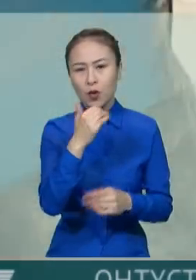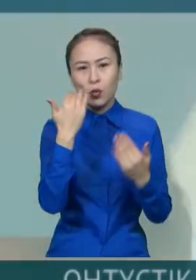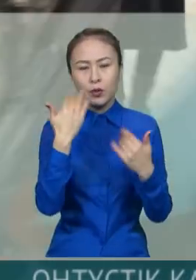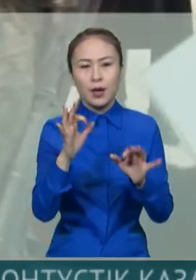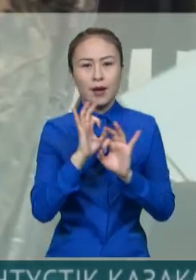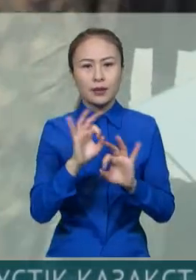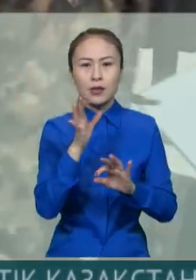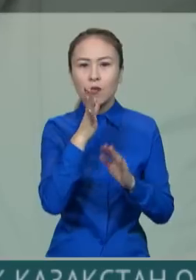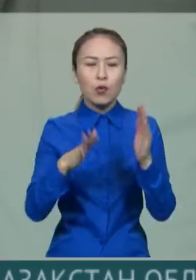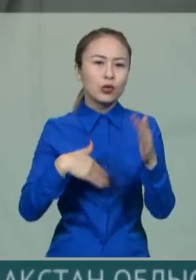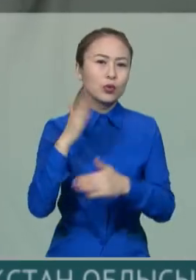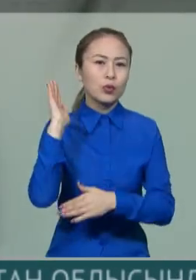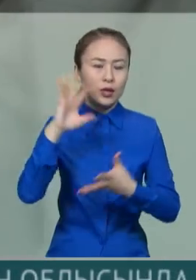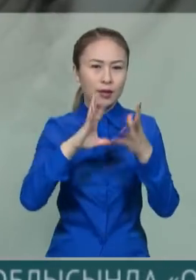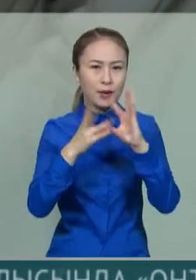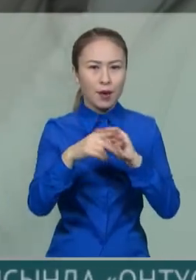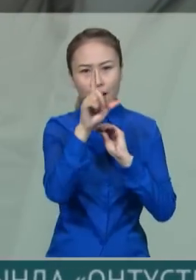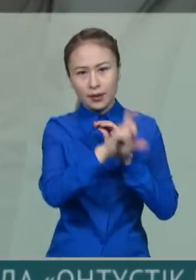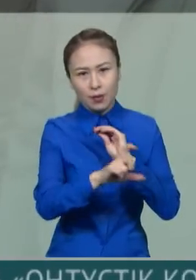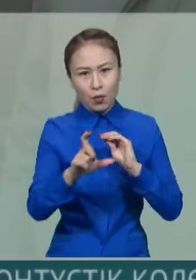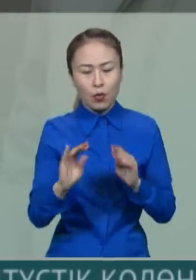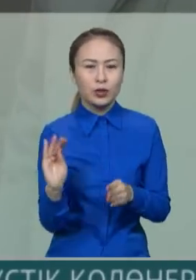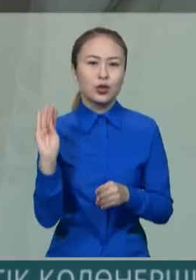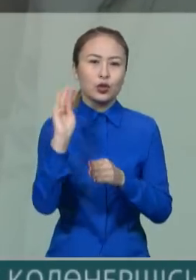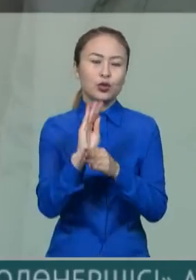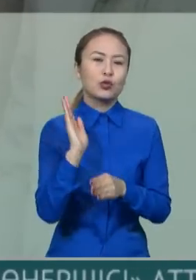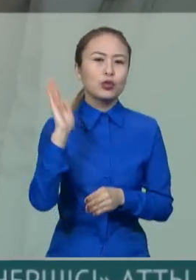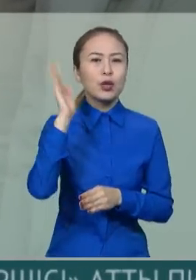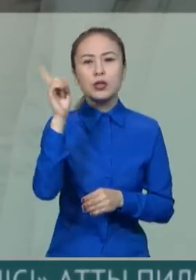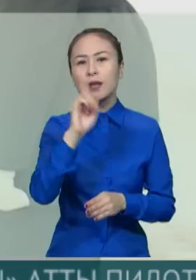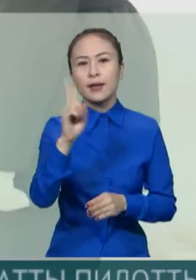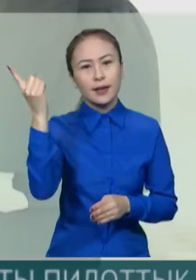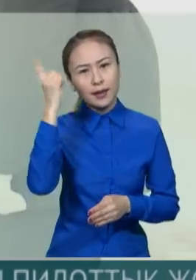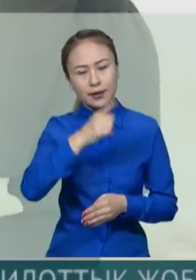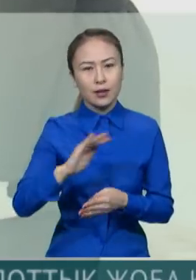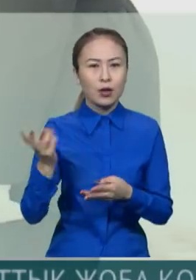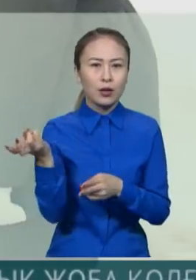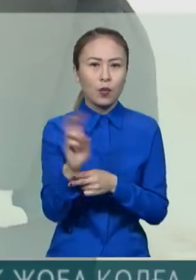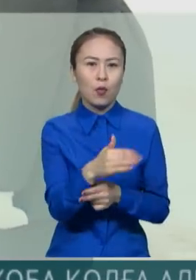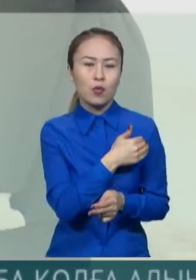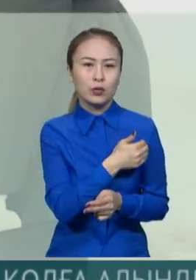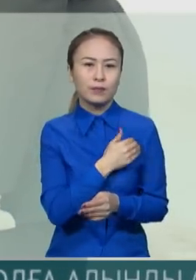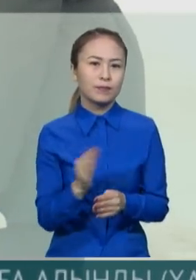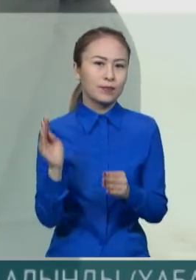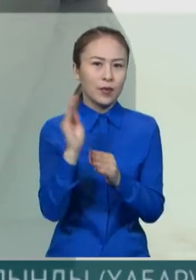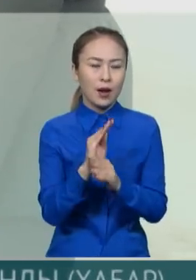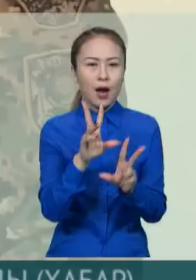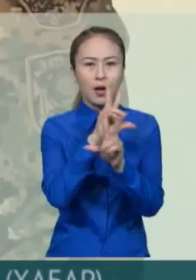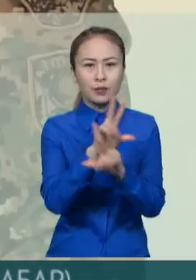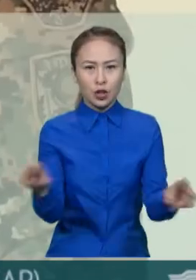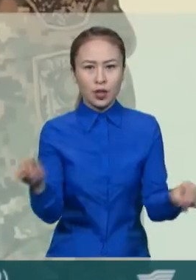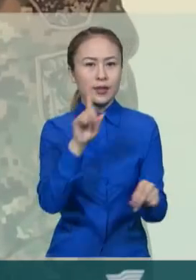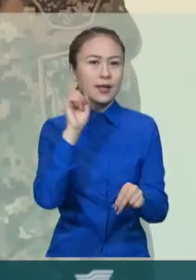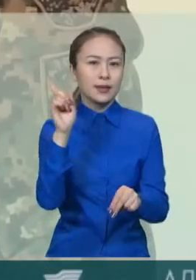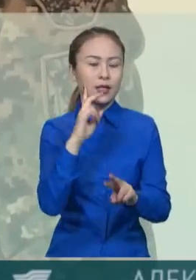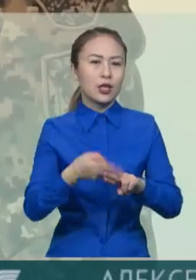мамандардың айтуынша, отан алдындағы борышын өтеген азаматтардың қатарында болашағын бұл іспен ұштастырғысы келетіндердің қатары жыл санап артуда. Ант